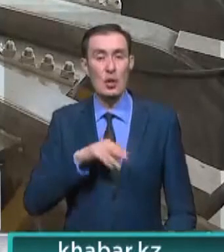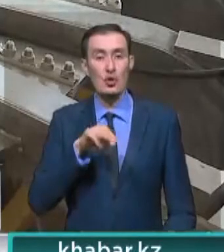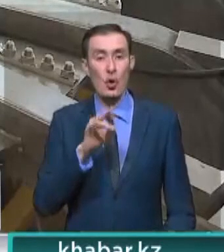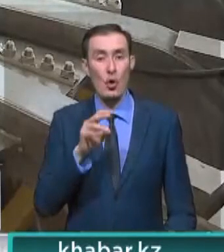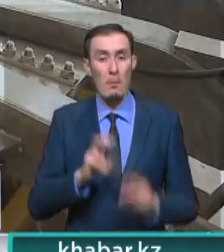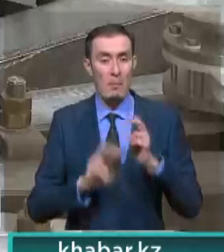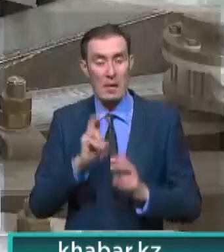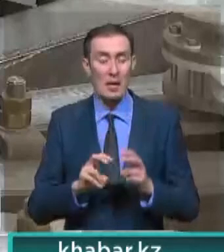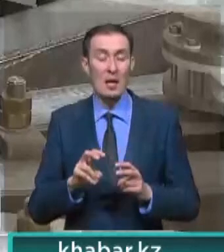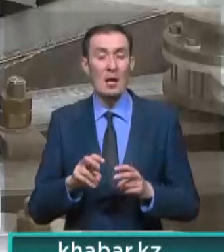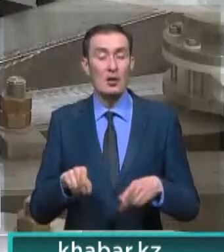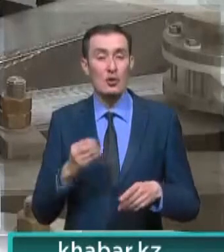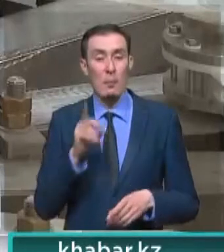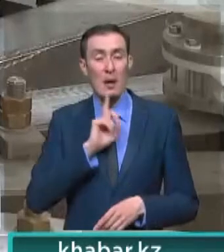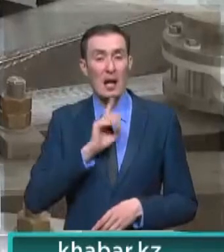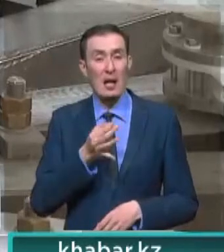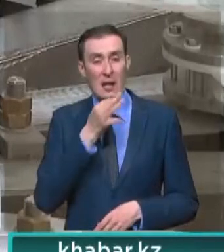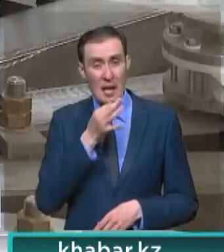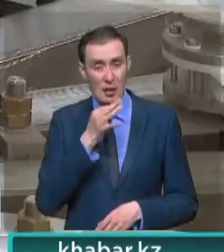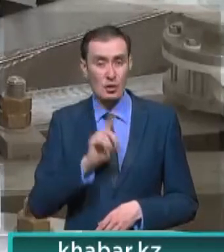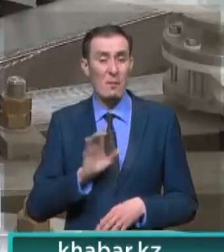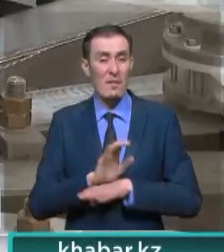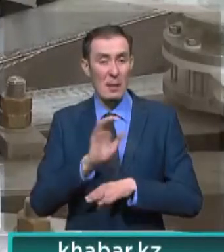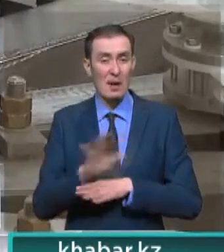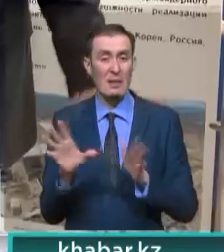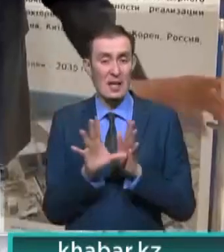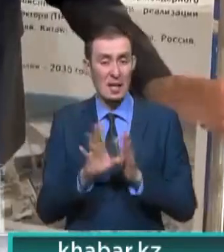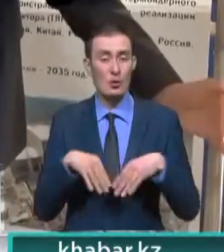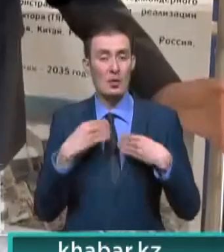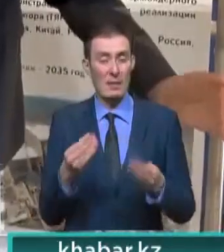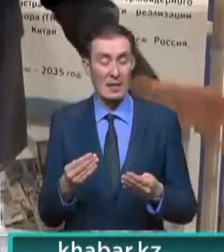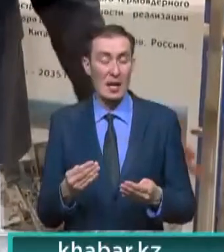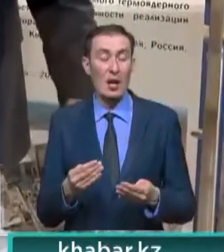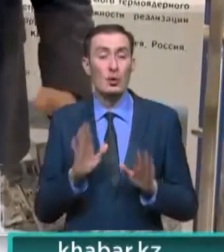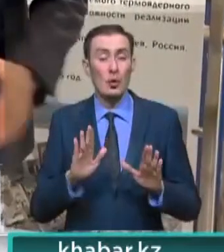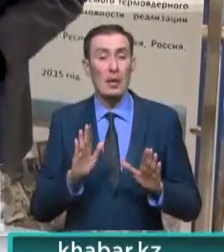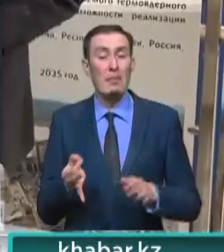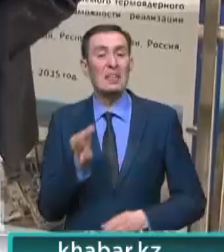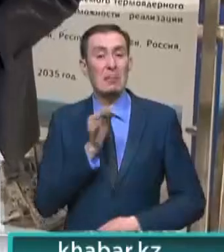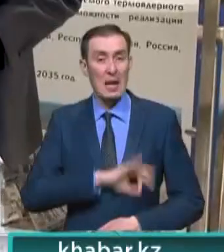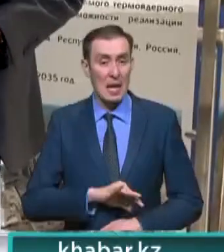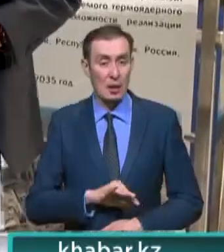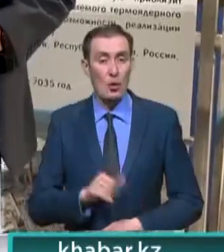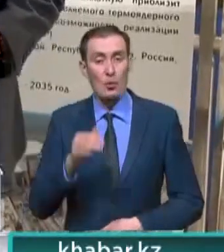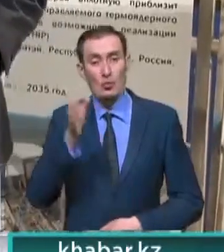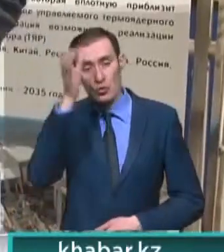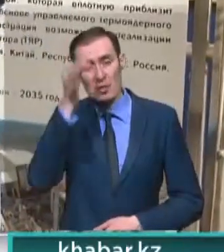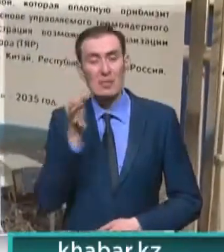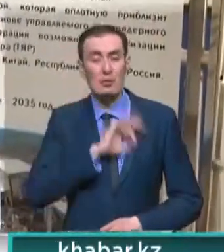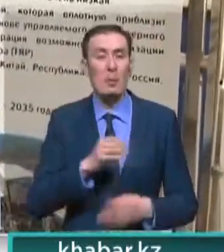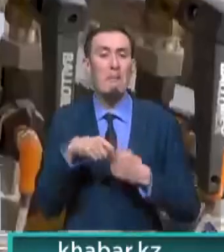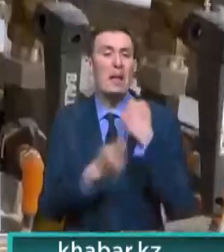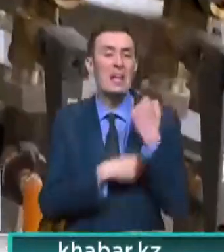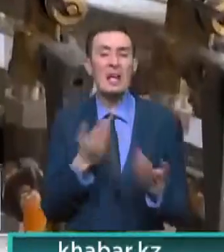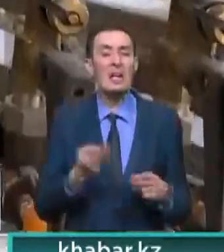и все другие в мире, еще далек от того, чтобы вырабатывать энергию и давать ее в сеть. Он только потребляет. Ученые испытывают материалы,